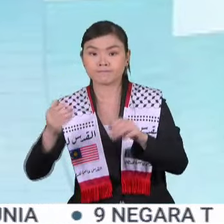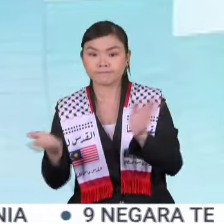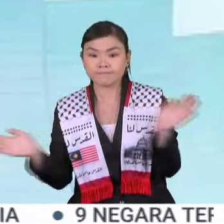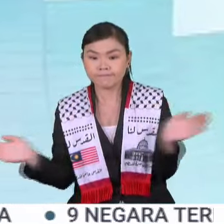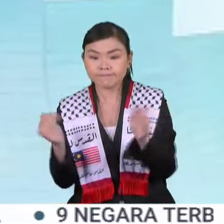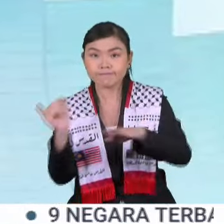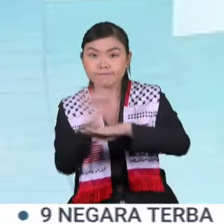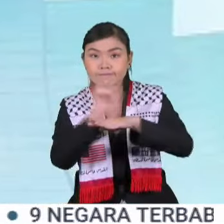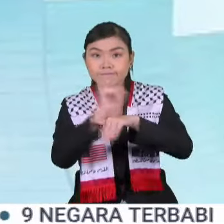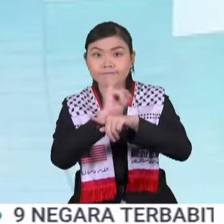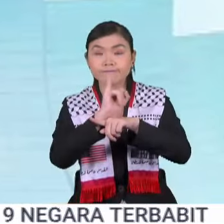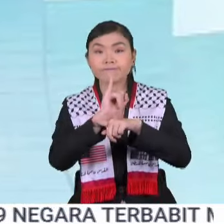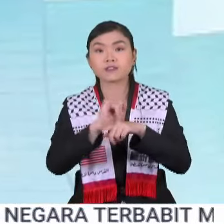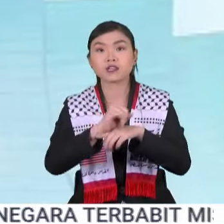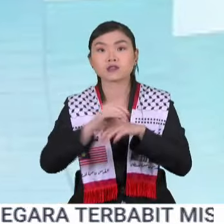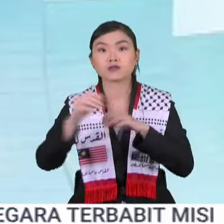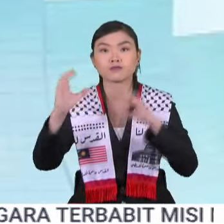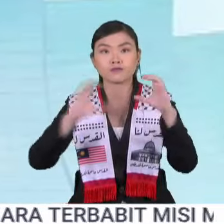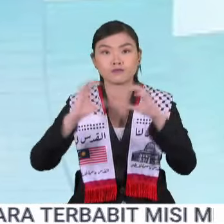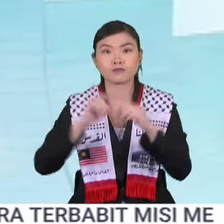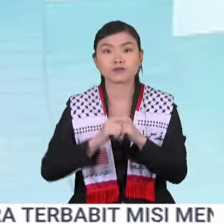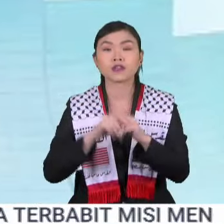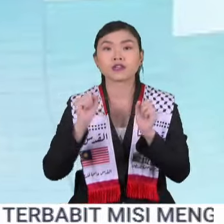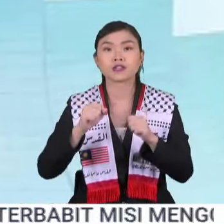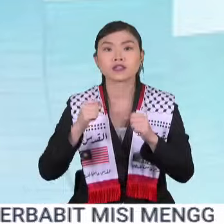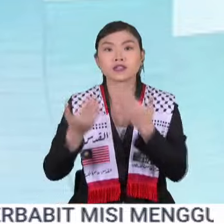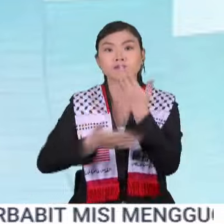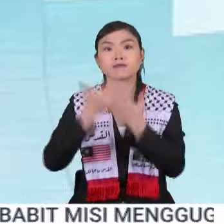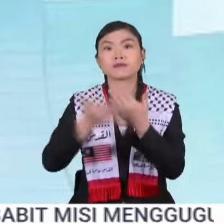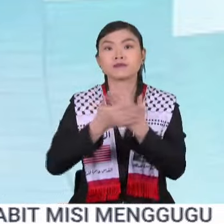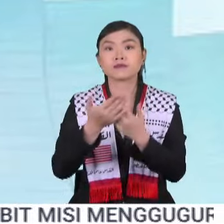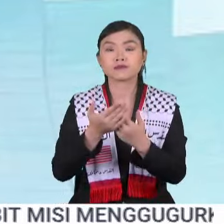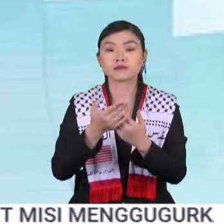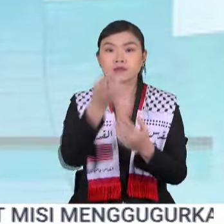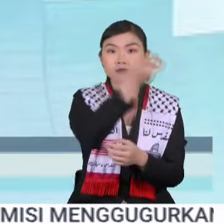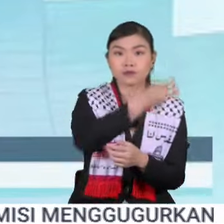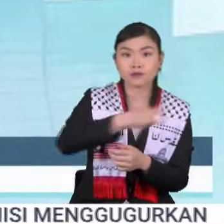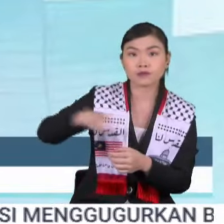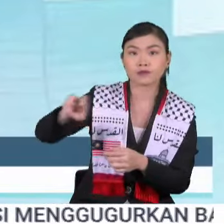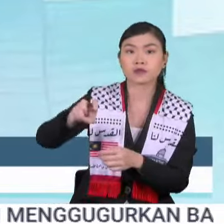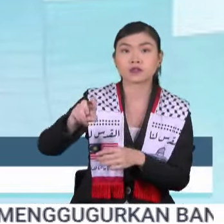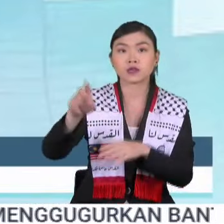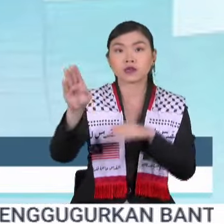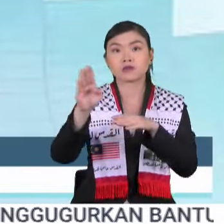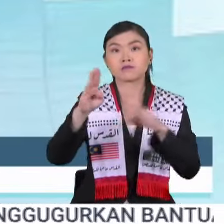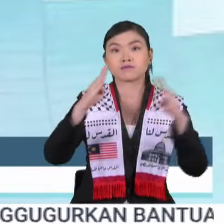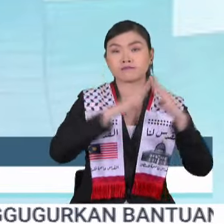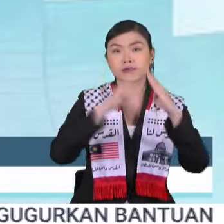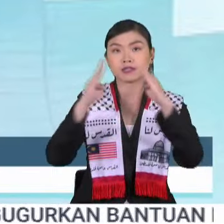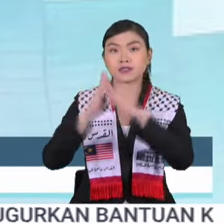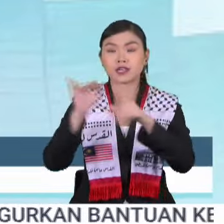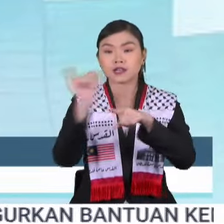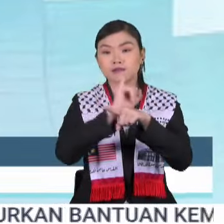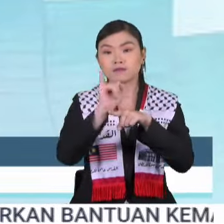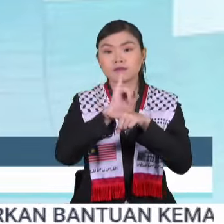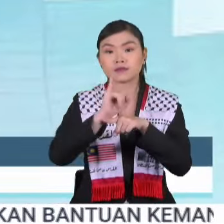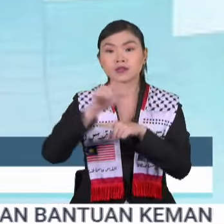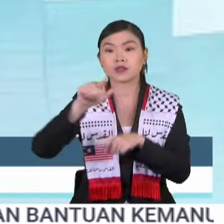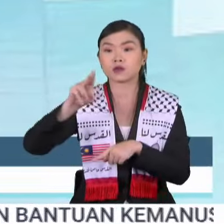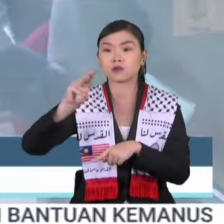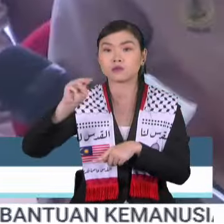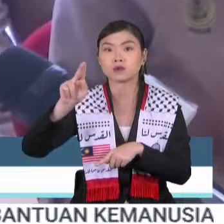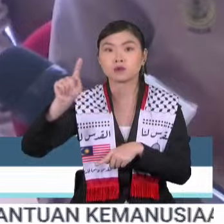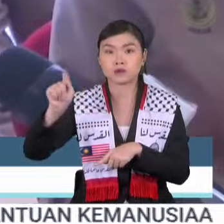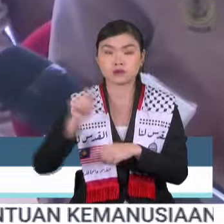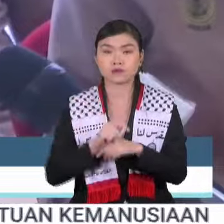ahtv di Tanjung Malim Ia juga akan memudahkan pengangkutan logistik ke Bandar Perindustrian maritim lumut lumik menteri